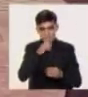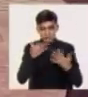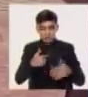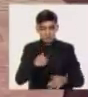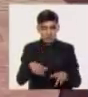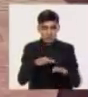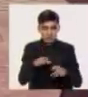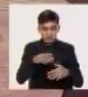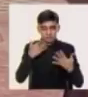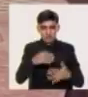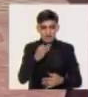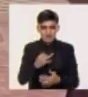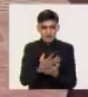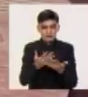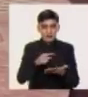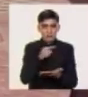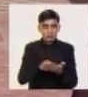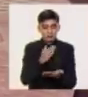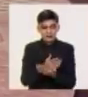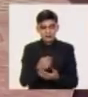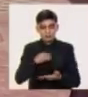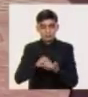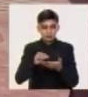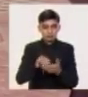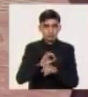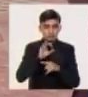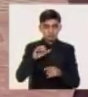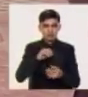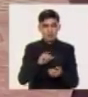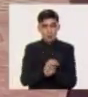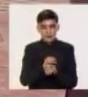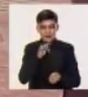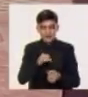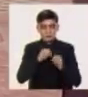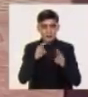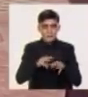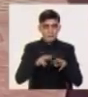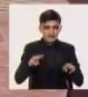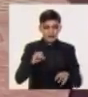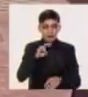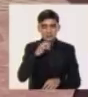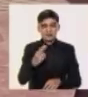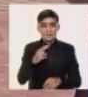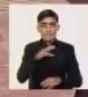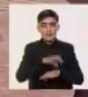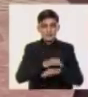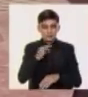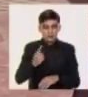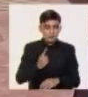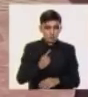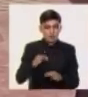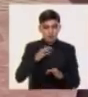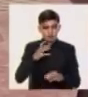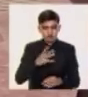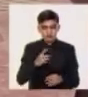Мы уже 10 месяцев поднимаем этот вопрос, пишем и сдаем документы во все инстанции, и министерство, и Нацбанк. Мы просим лишь подождать до